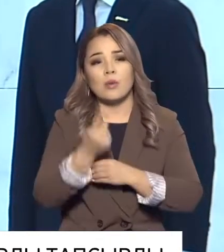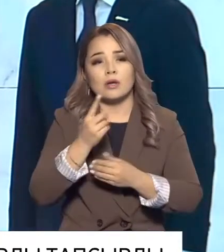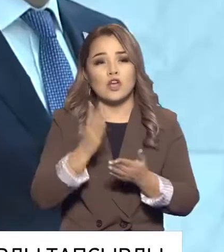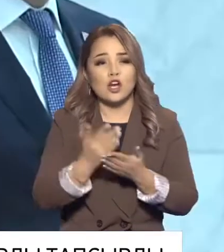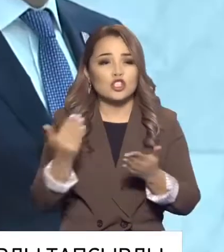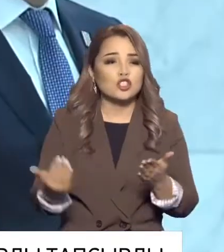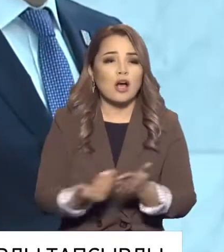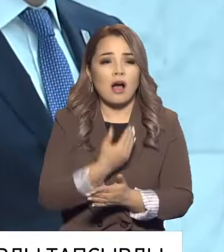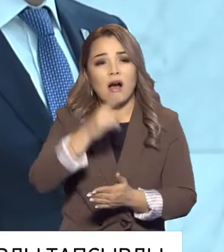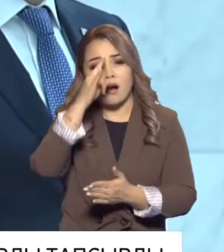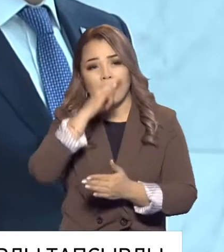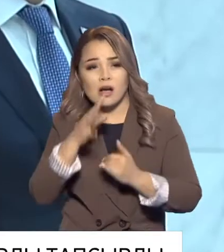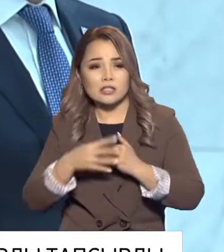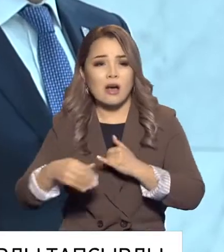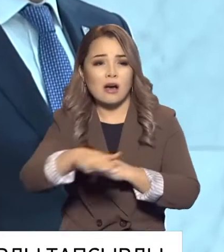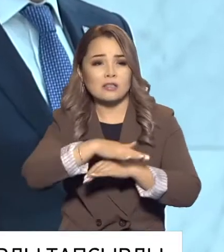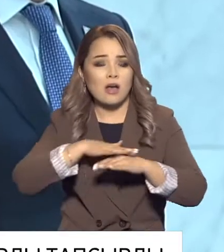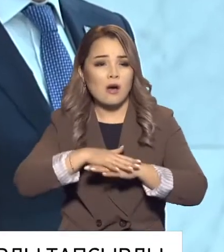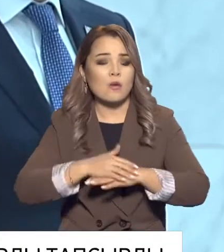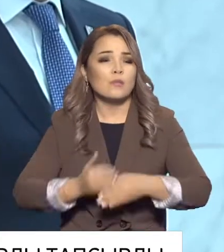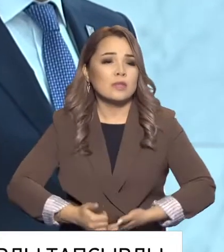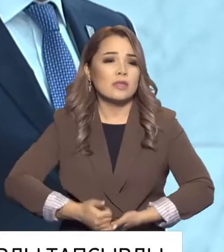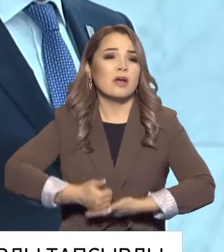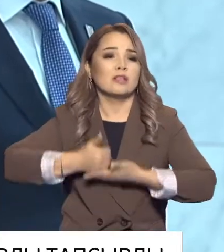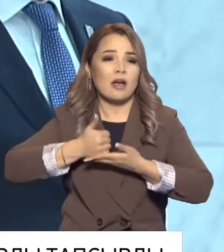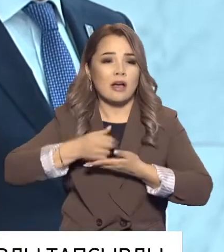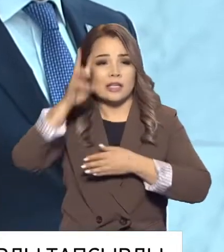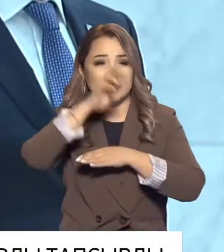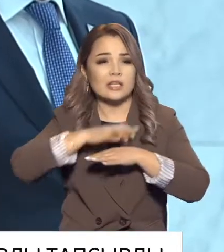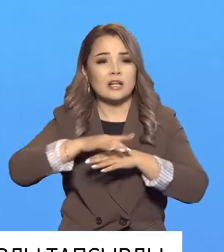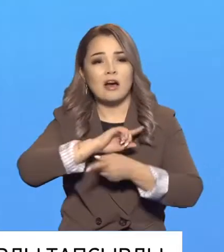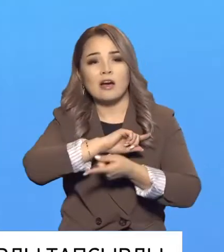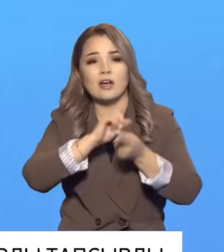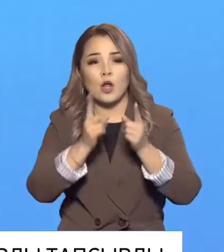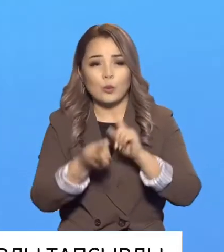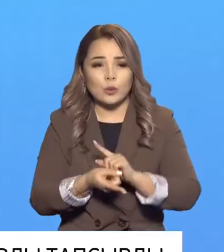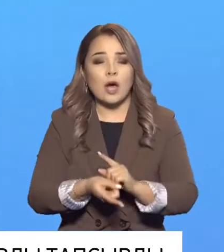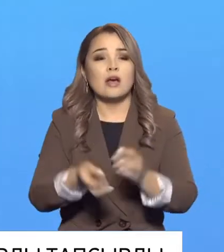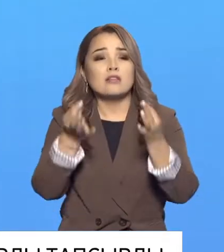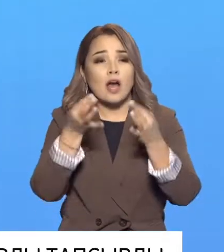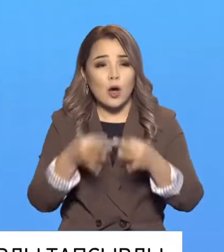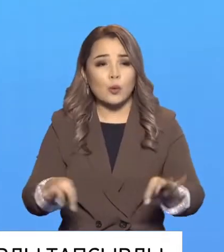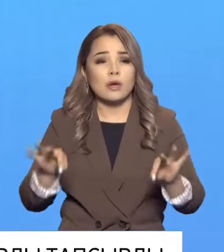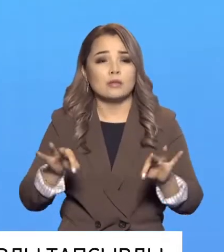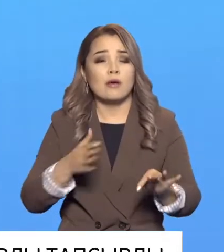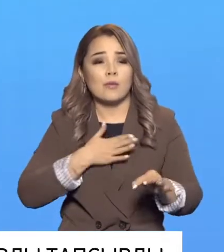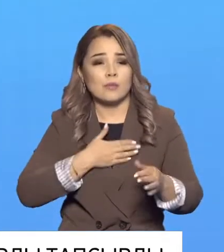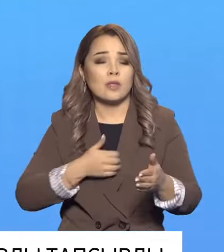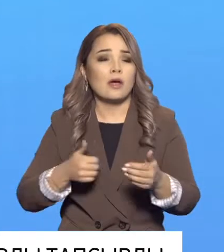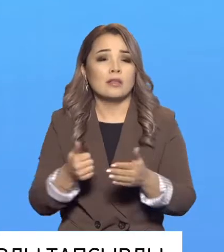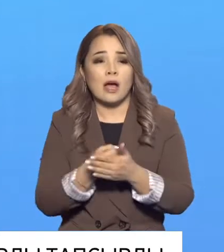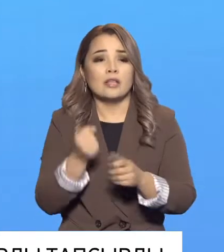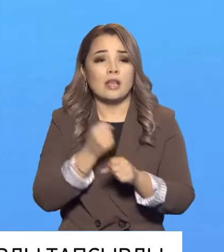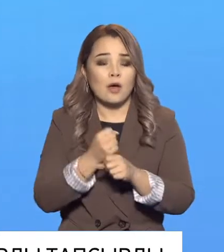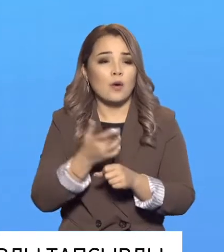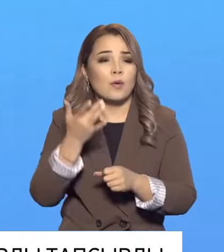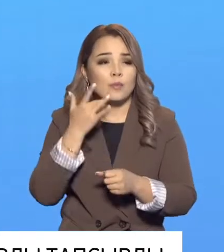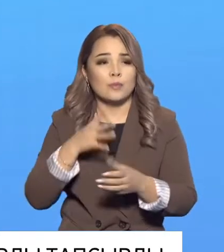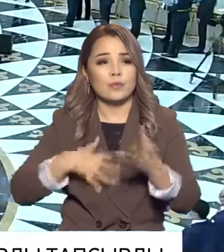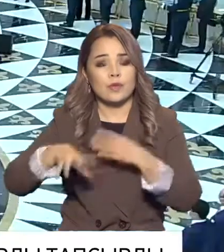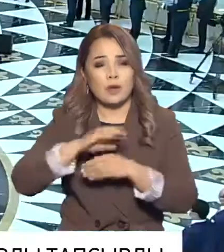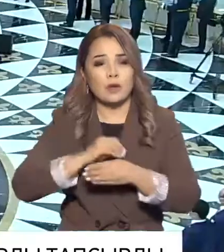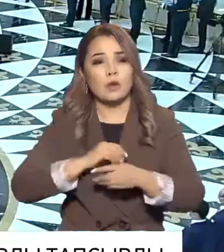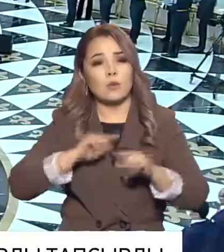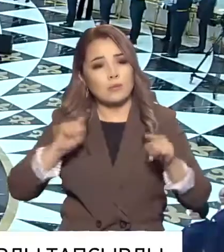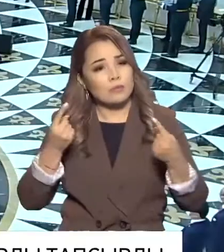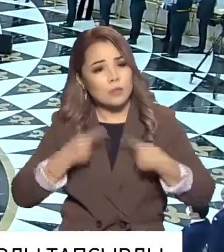Қазақстан бүгінде еңсесі биік елге айналып отыр. Тәуекелден тайынбасақ, тәубемізден